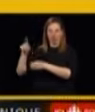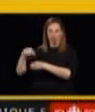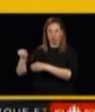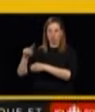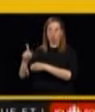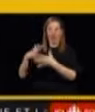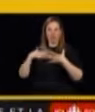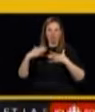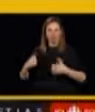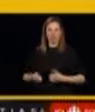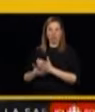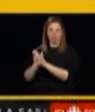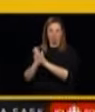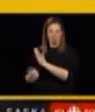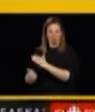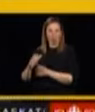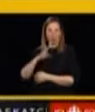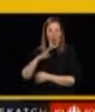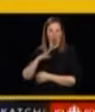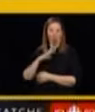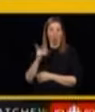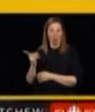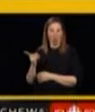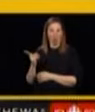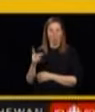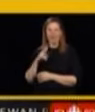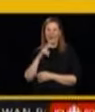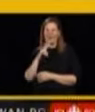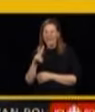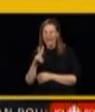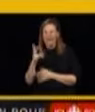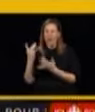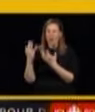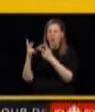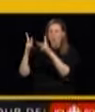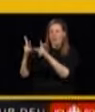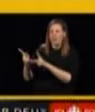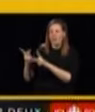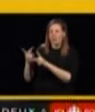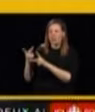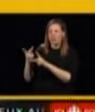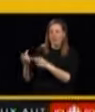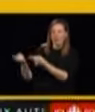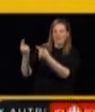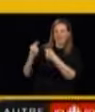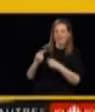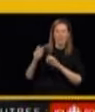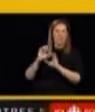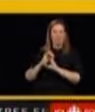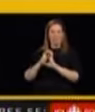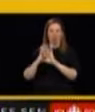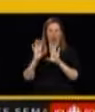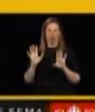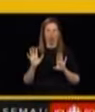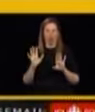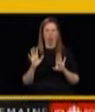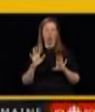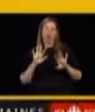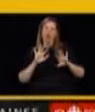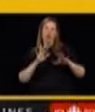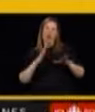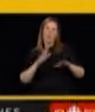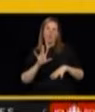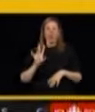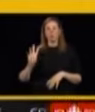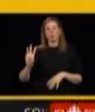santé. Là, c'est pas clair combien il y en a. Il y en aurait peut-être entre 60